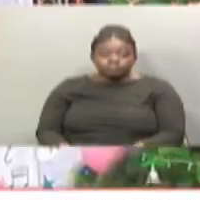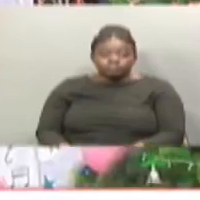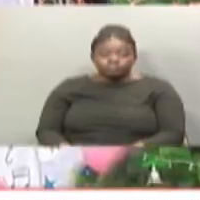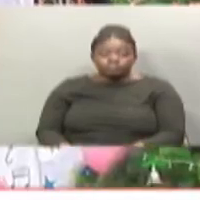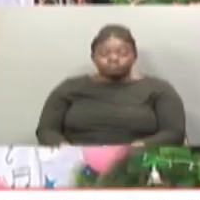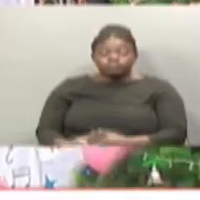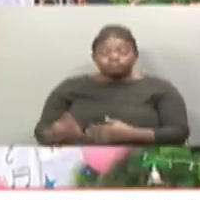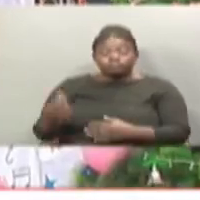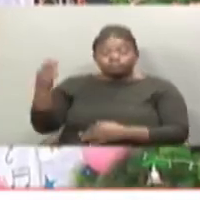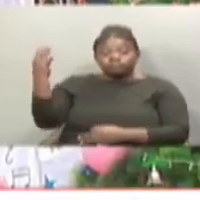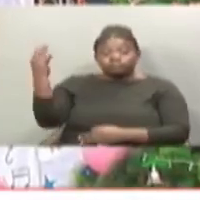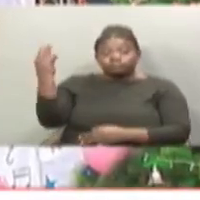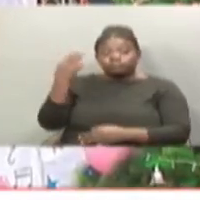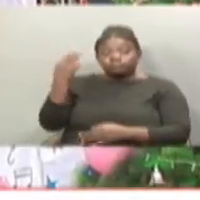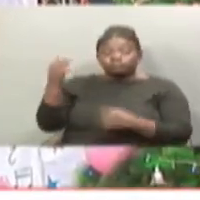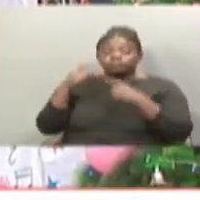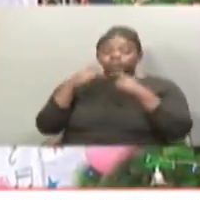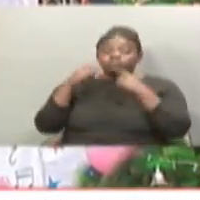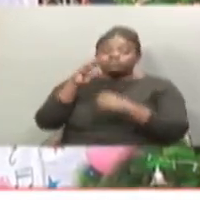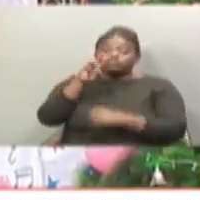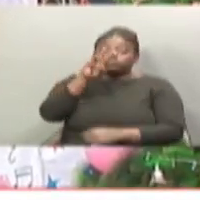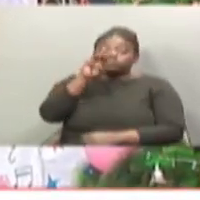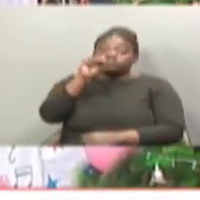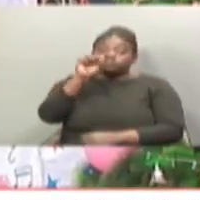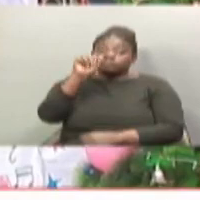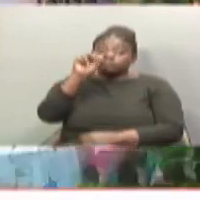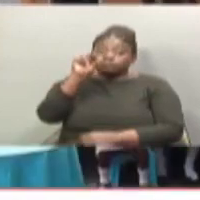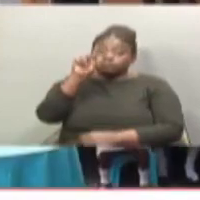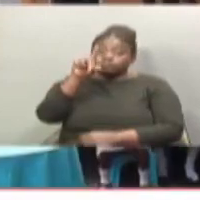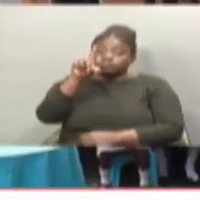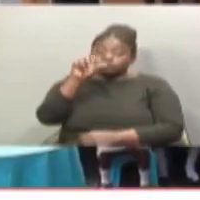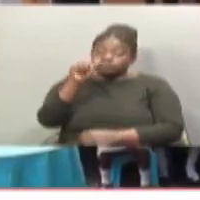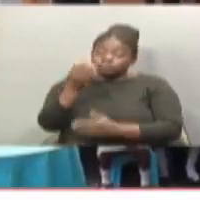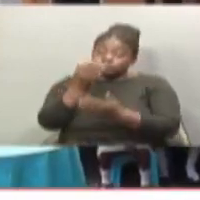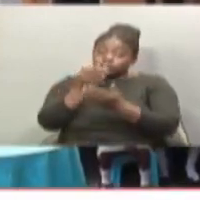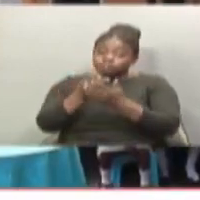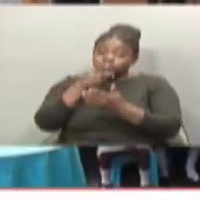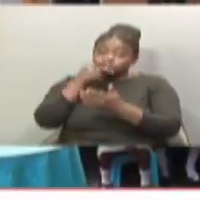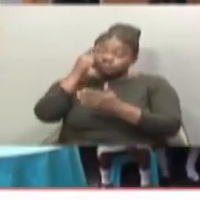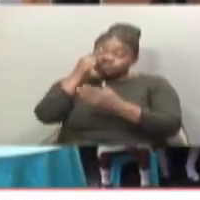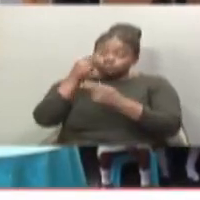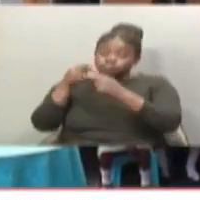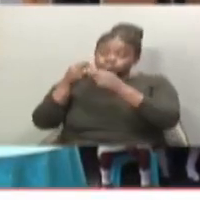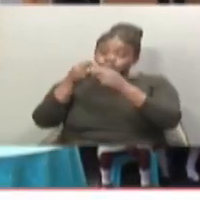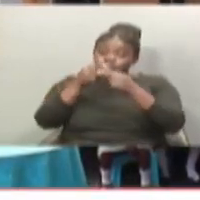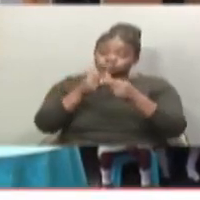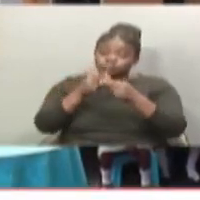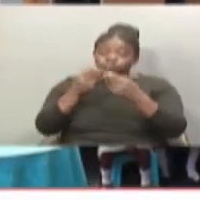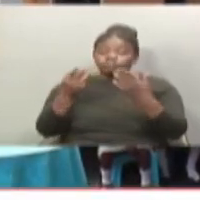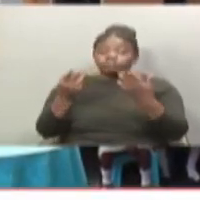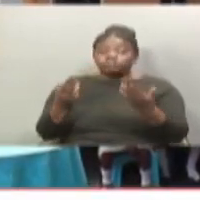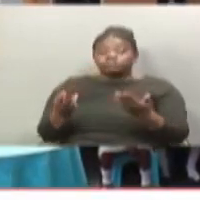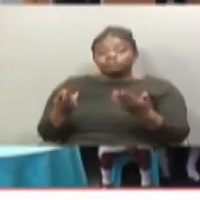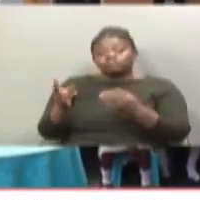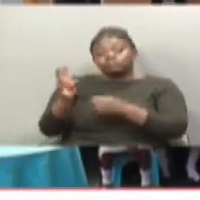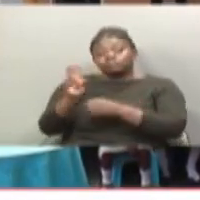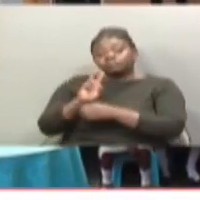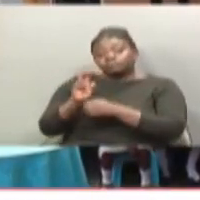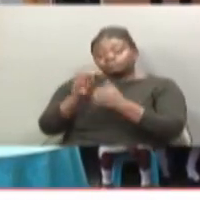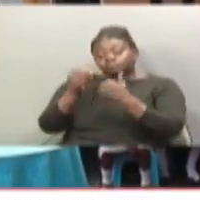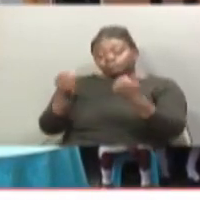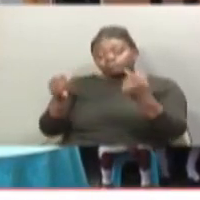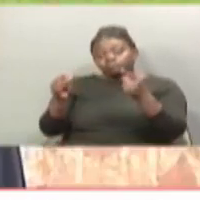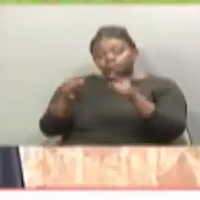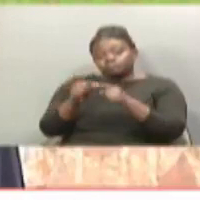Mu kubuulira, Father Wamala asabye abazadde okuteekeriza ejjoji ku baana ate n'asaba n'abayizi ba Seeta Junior okubeera abawulize eri